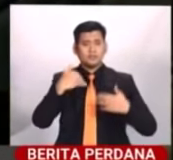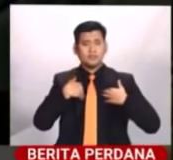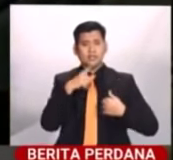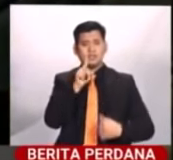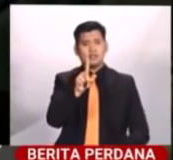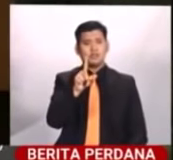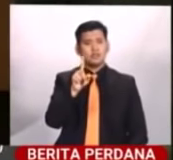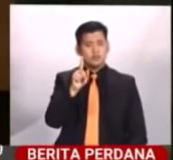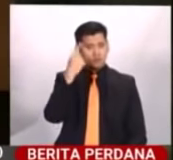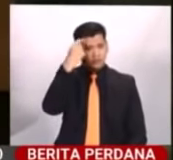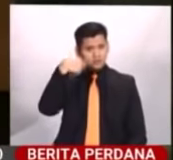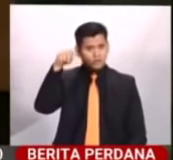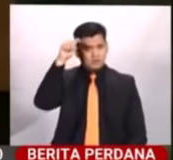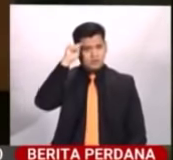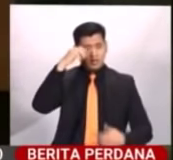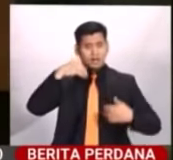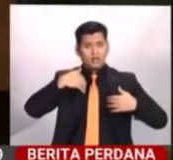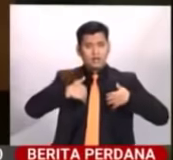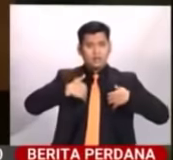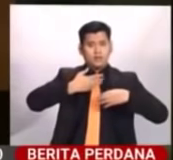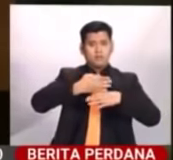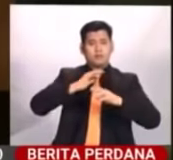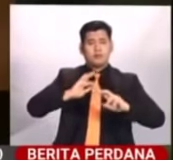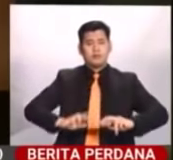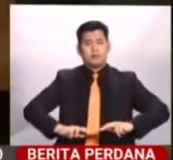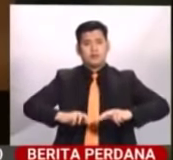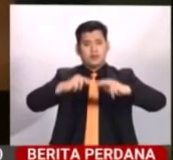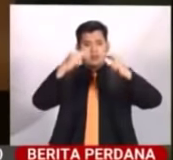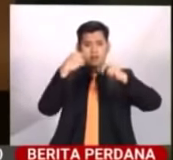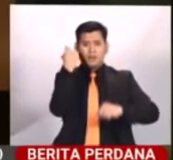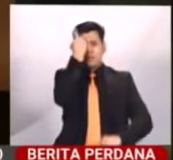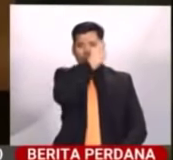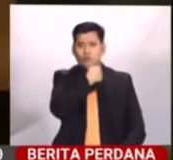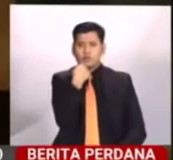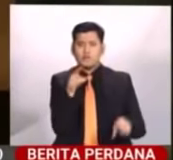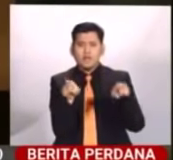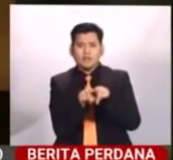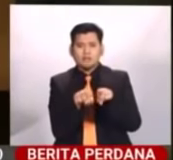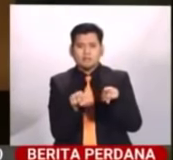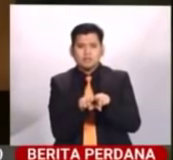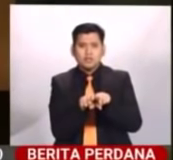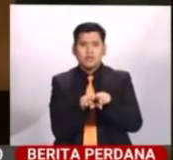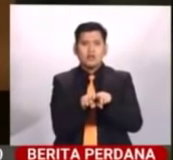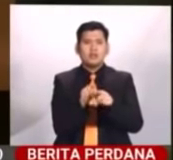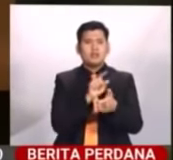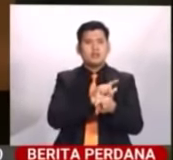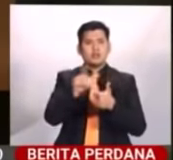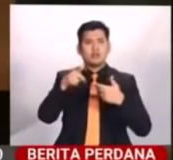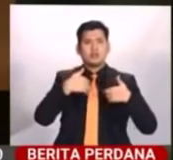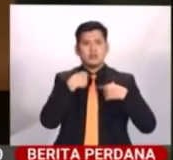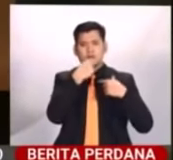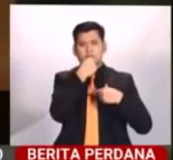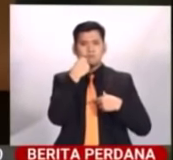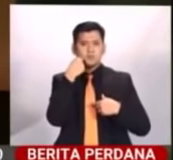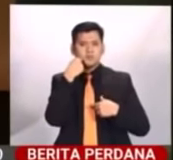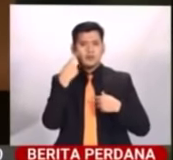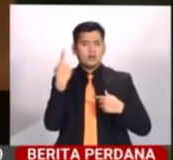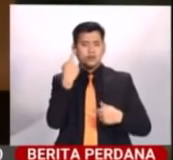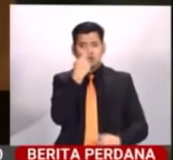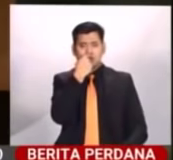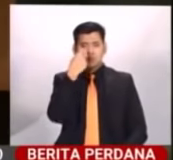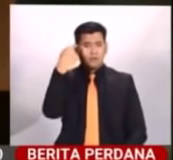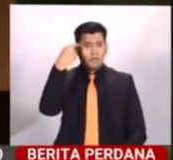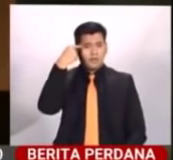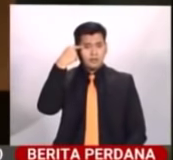teori mendakwa terdapat struktur binaan mega di permukaan Antartika berbentuk seperti wajah lengkap dengan mulut, hidung dan